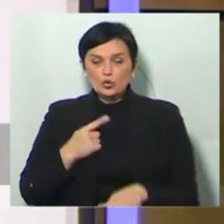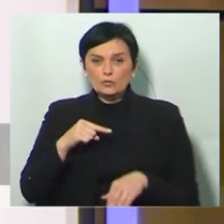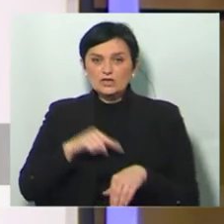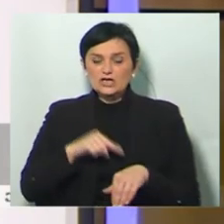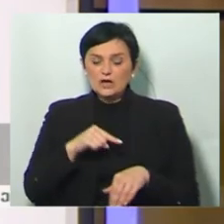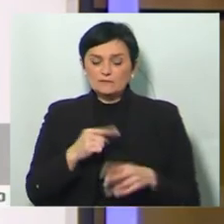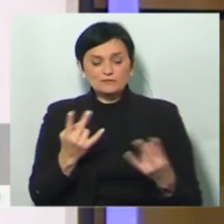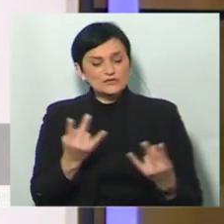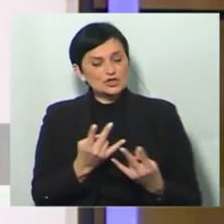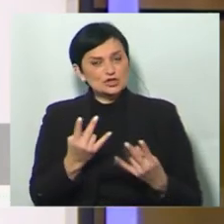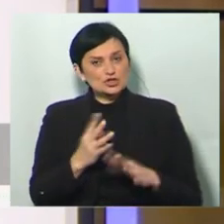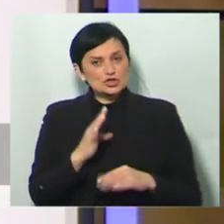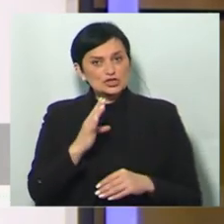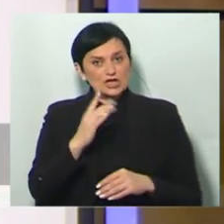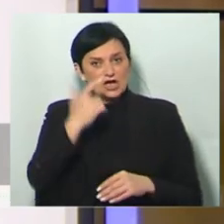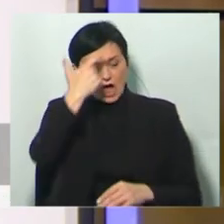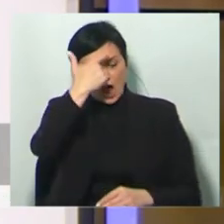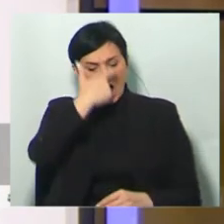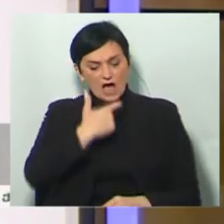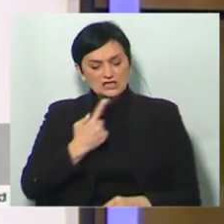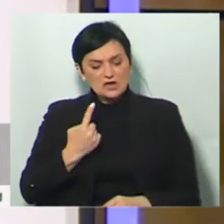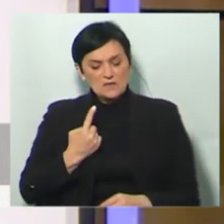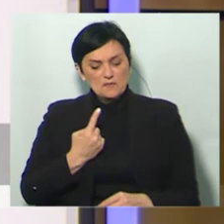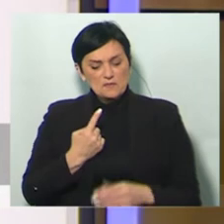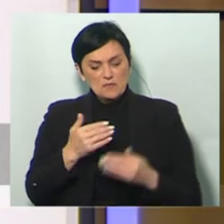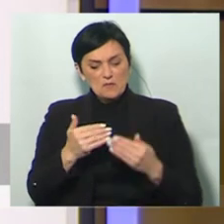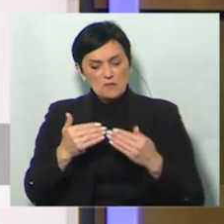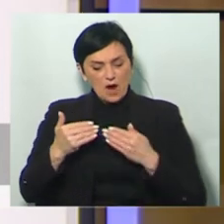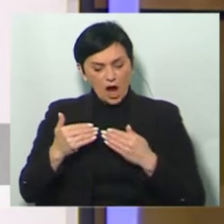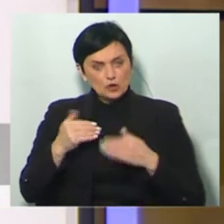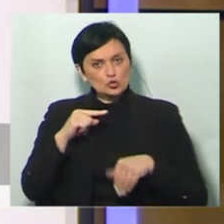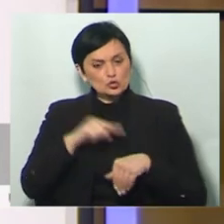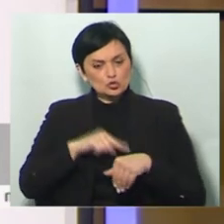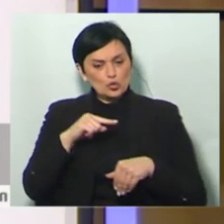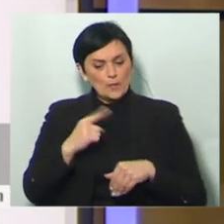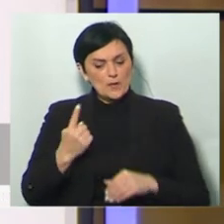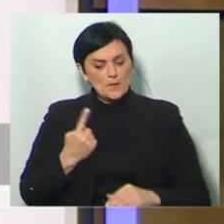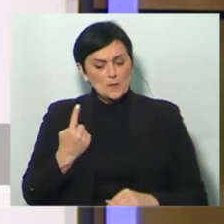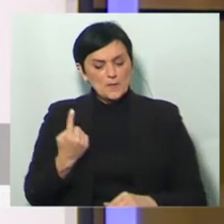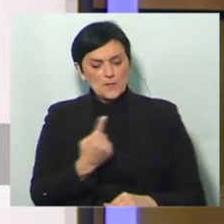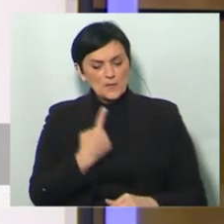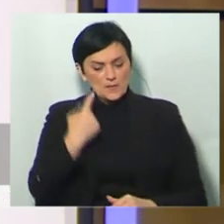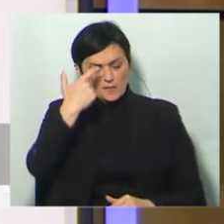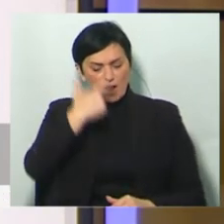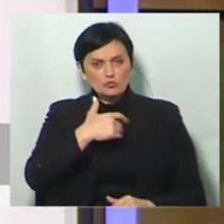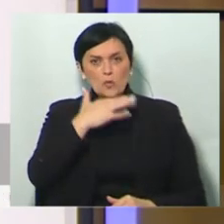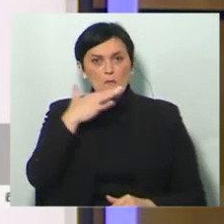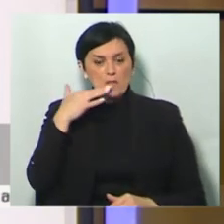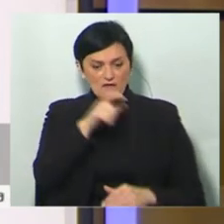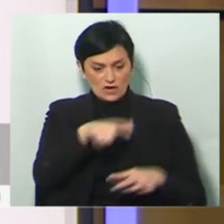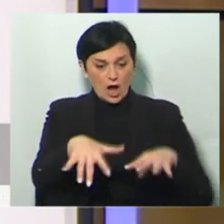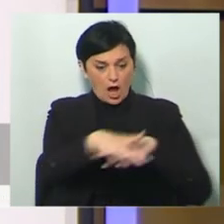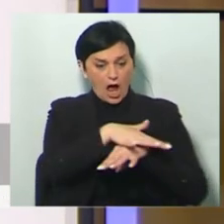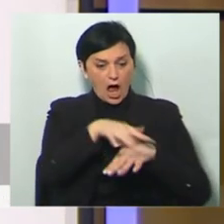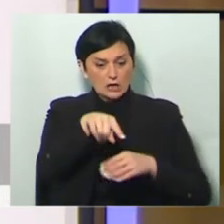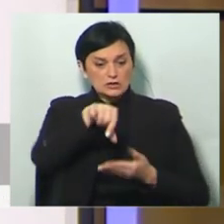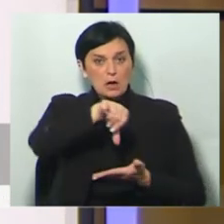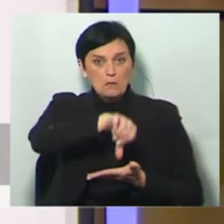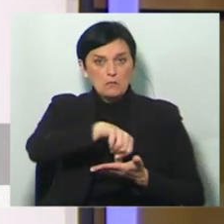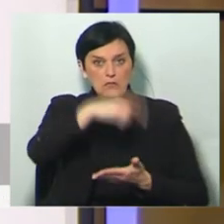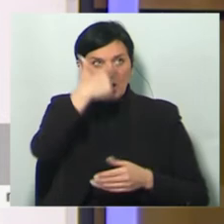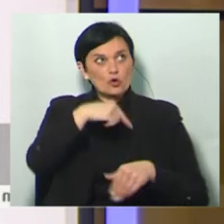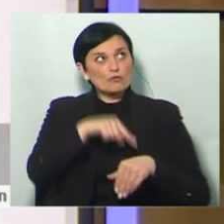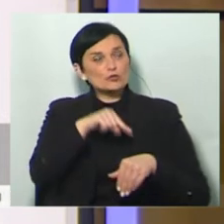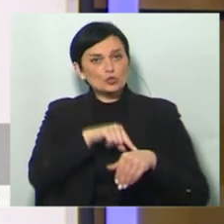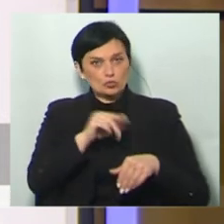თუ არა ადამიანს განმარტოება და გრძნობს თუ არა ადამიანი მარტოობას, თუნდაც ბევრი ადამიანის გარემოცვაში. აღმოჩნდა რომ დიახ,